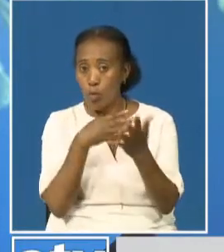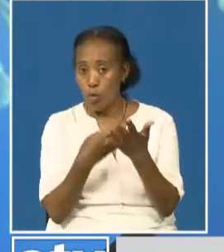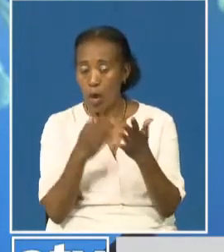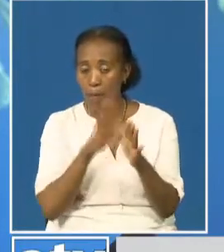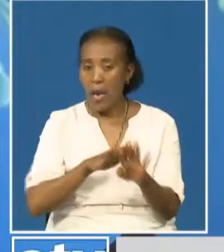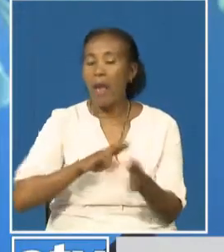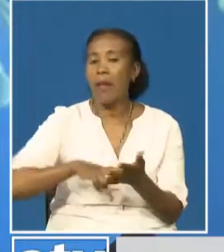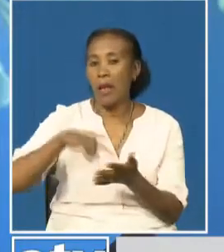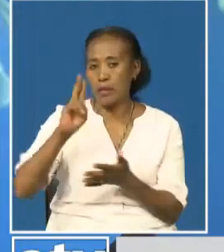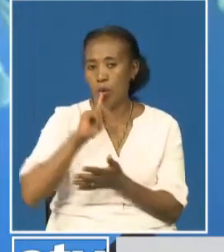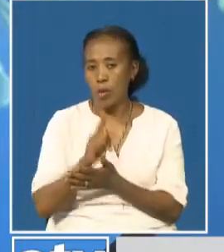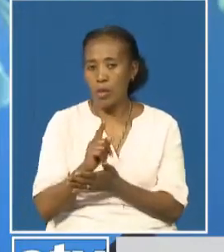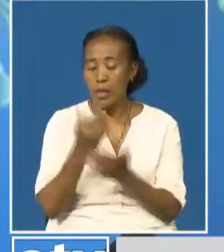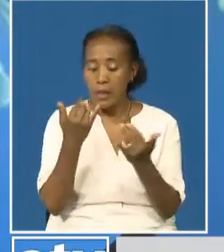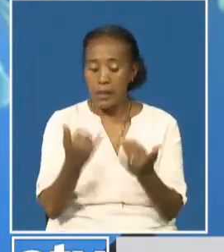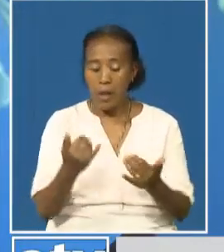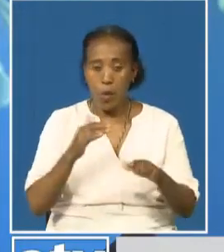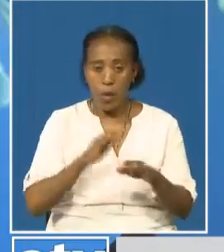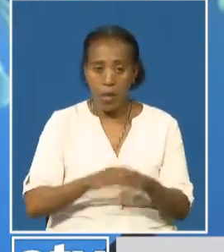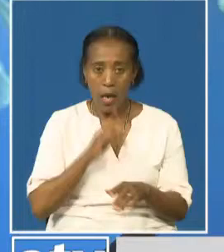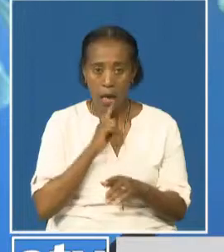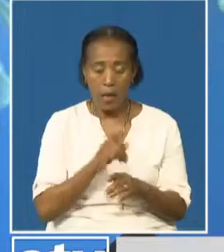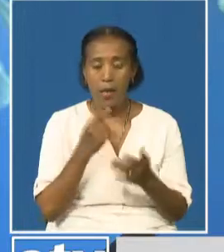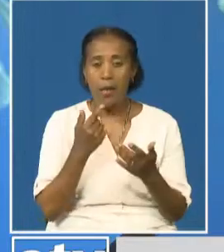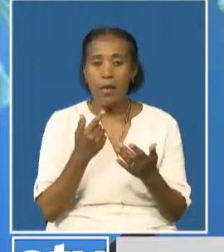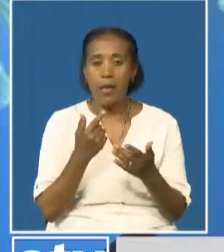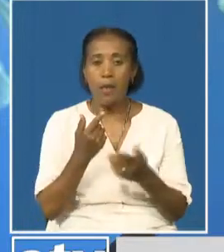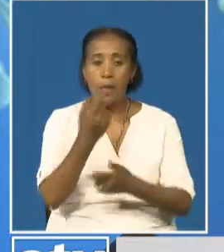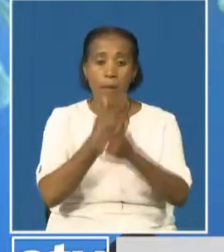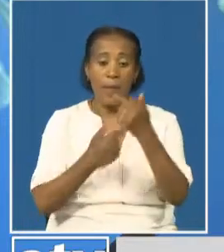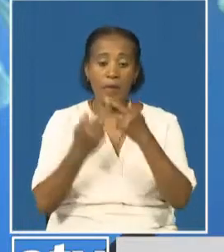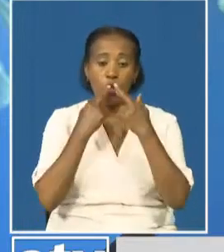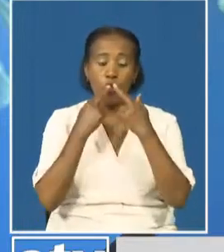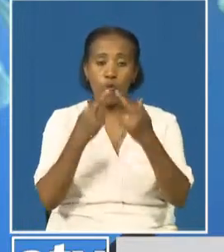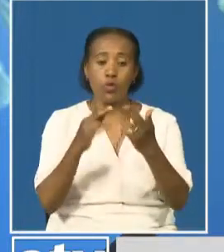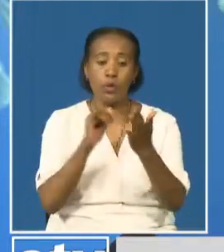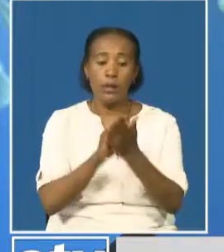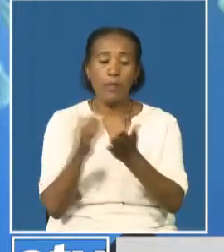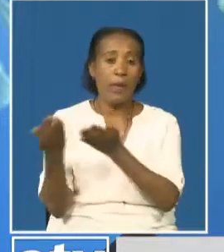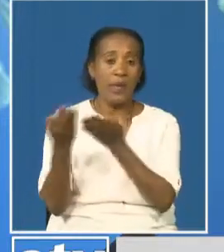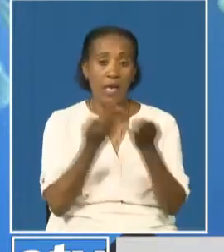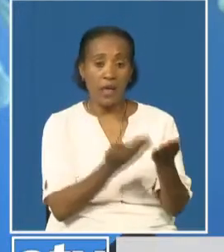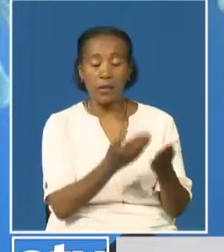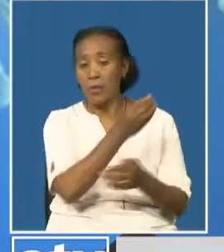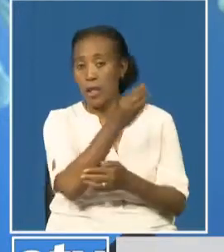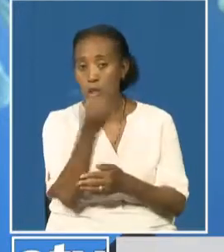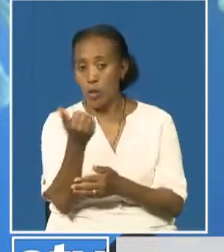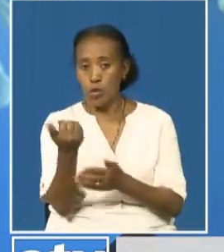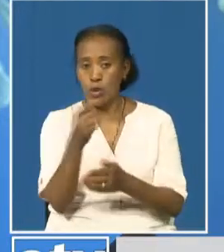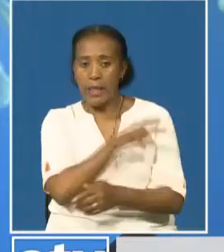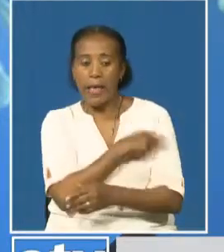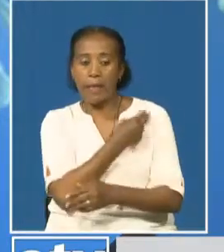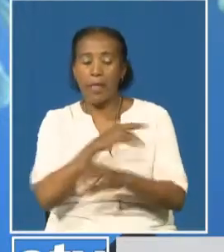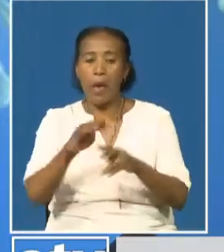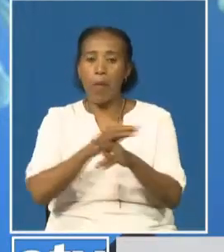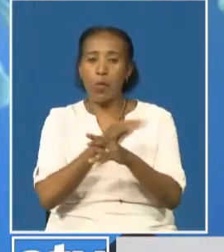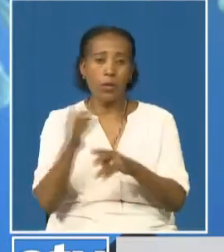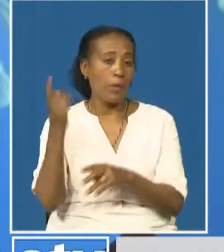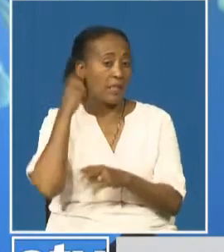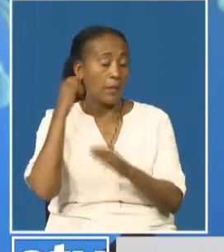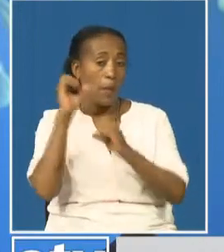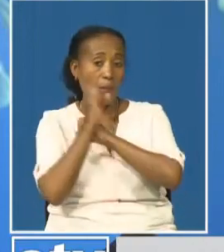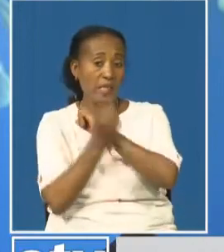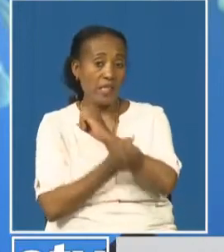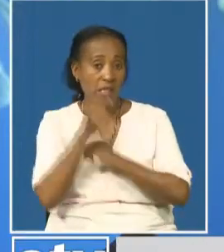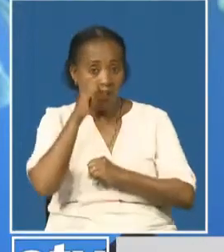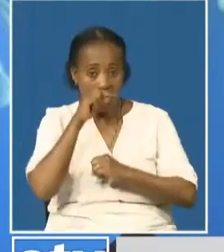ፕሮግራሞቻችን እናነሳዋለን እስካሁን ላይ በሚመጡ ሪፖርቶች እዚህ በመናቀርባቸው ሌሎች የህክምና ባለሙያዎችን በሰማነው መሰረት